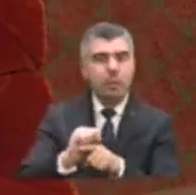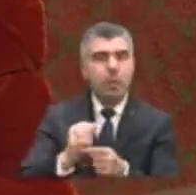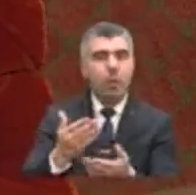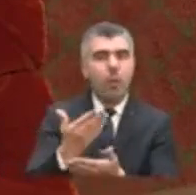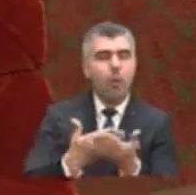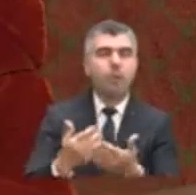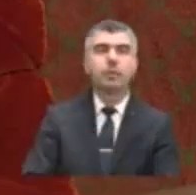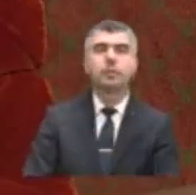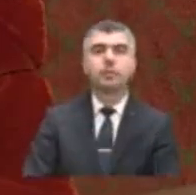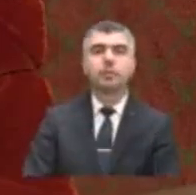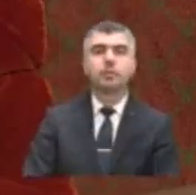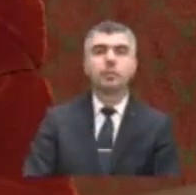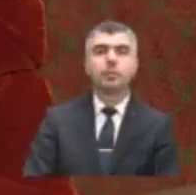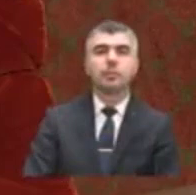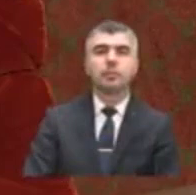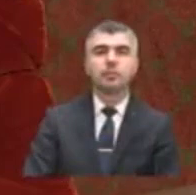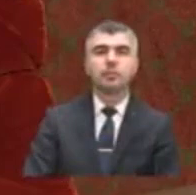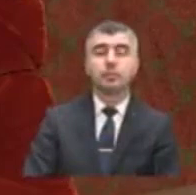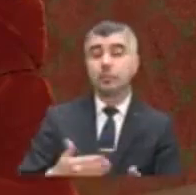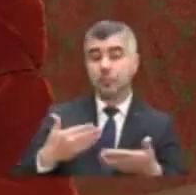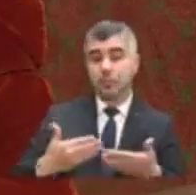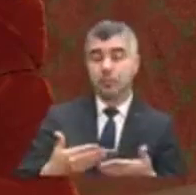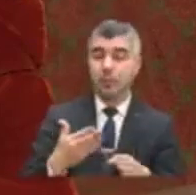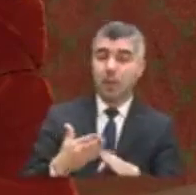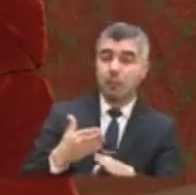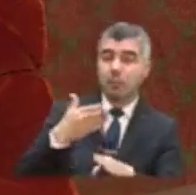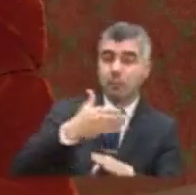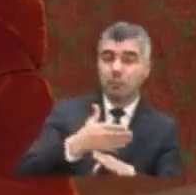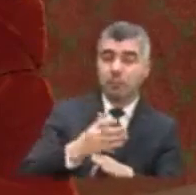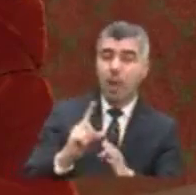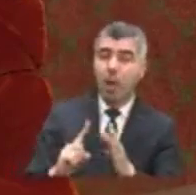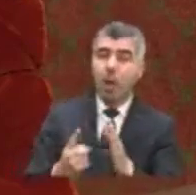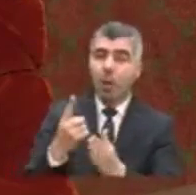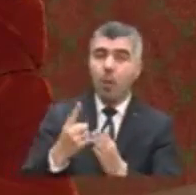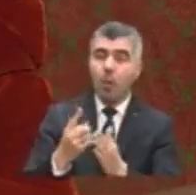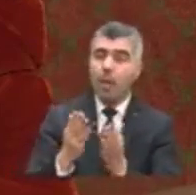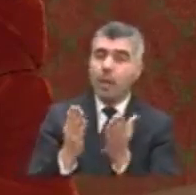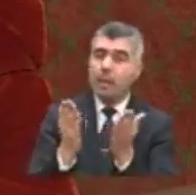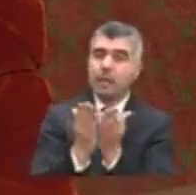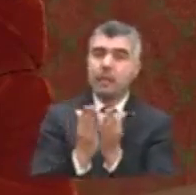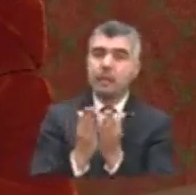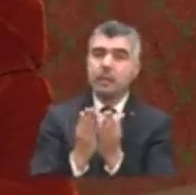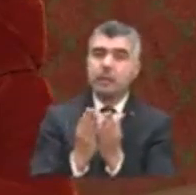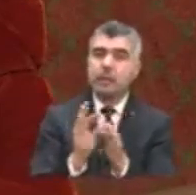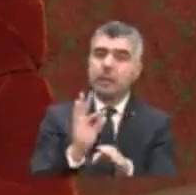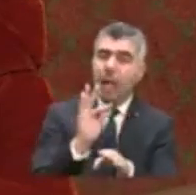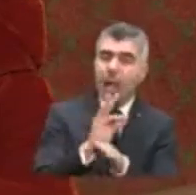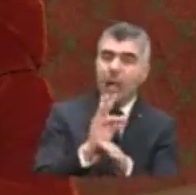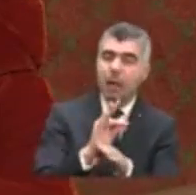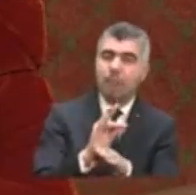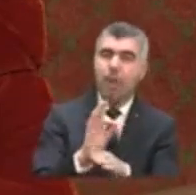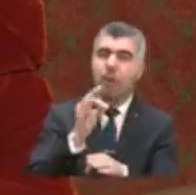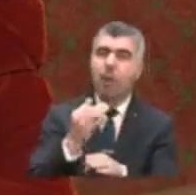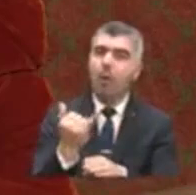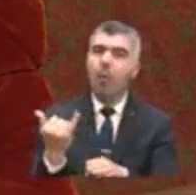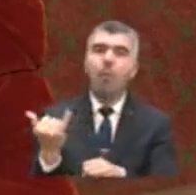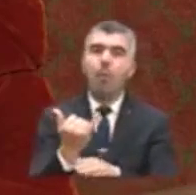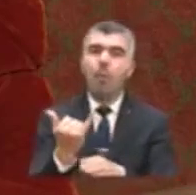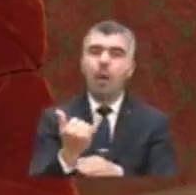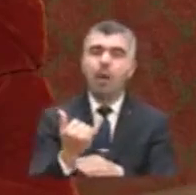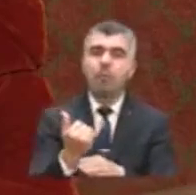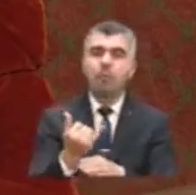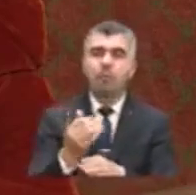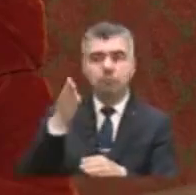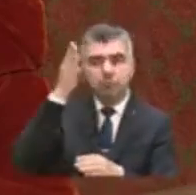ديالها. حنا تنعتبروا بان هذا الولوج المبكر لمهن التربيه تساهم في ضمان لا الكفاءه ولا